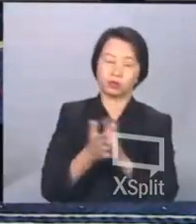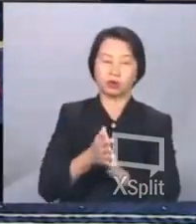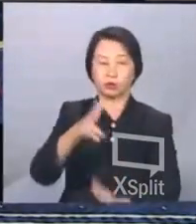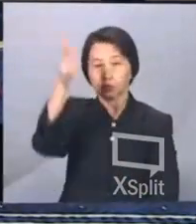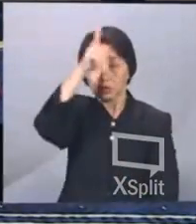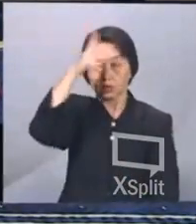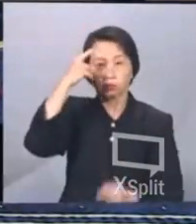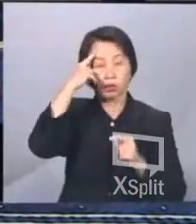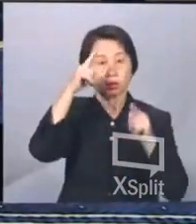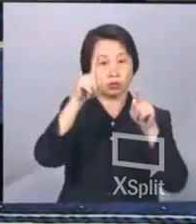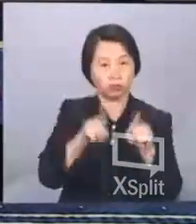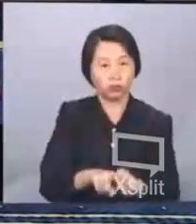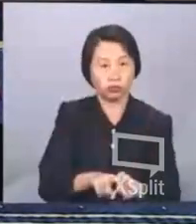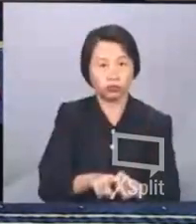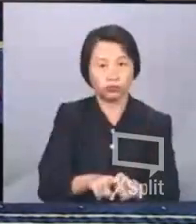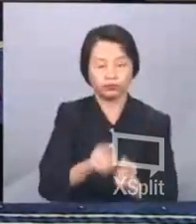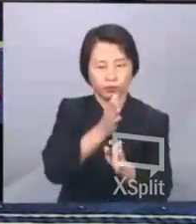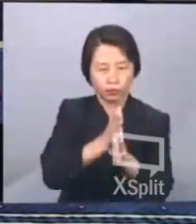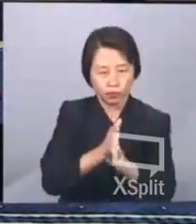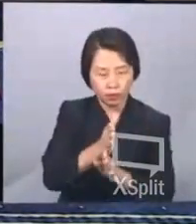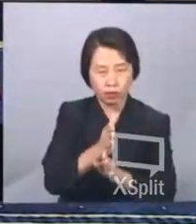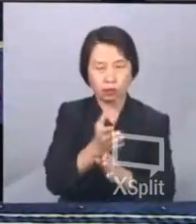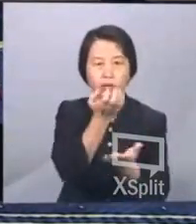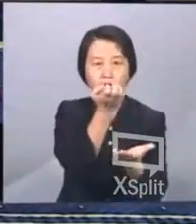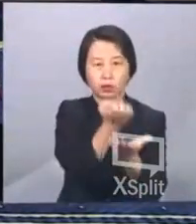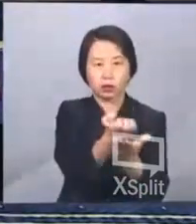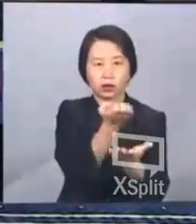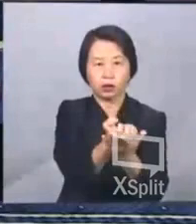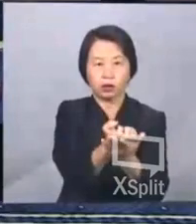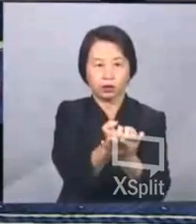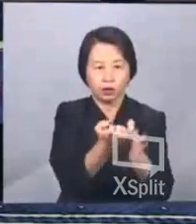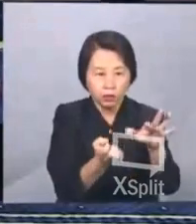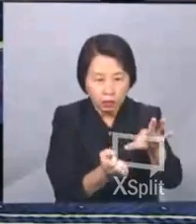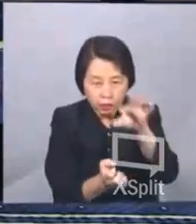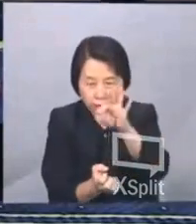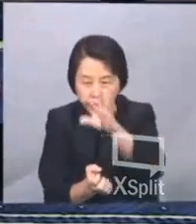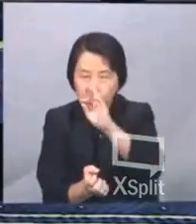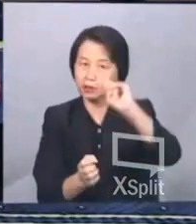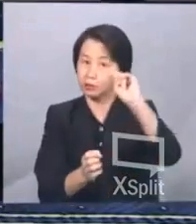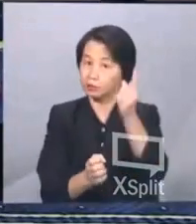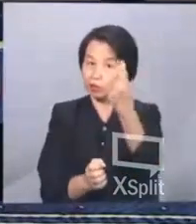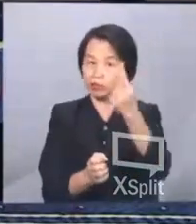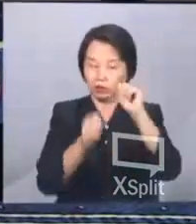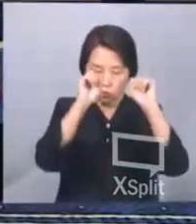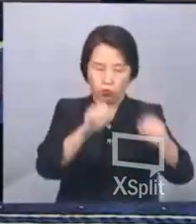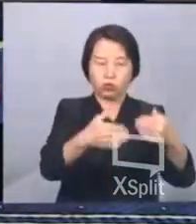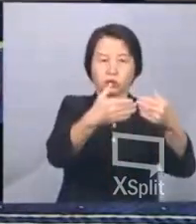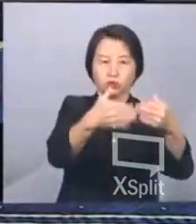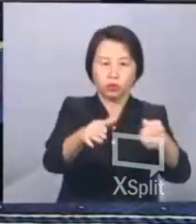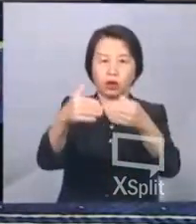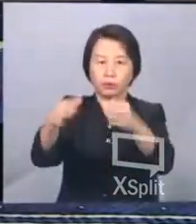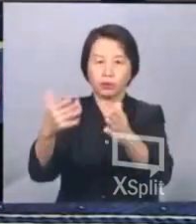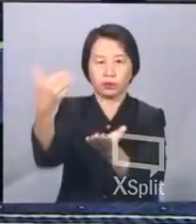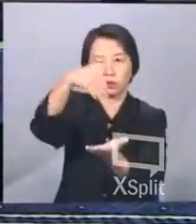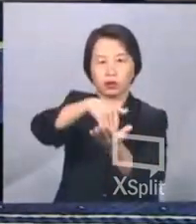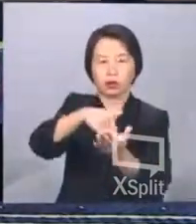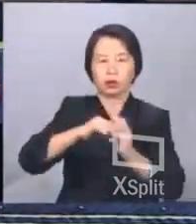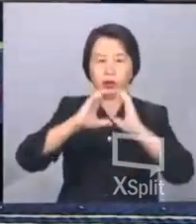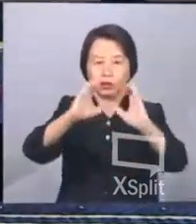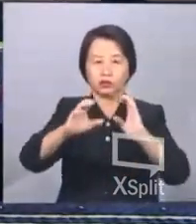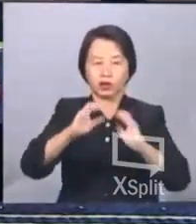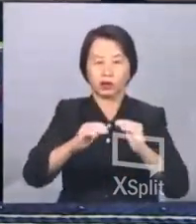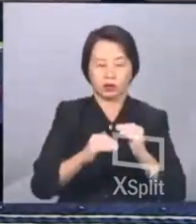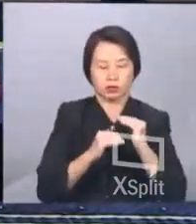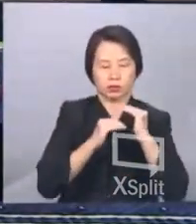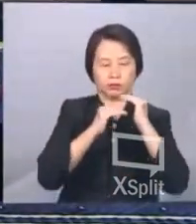supaya bab sektor ekonomi yang terpilih saja akan dibuka semules secara